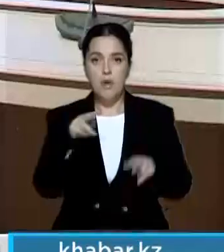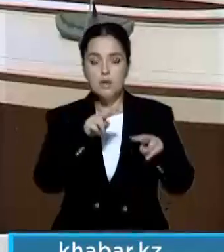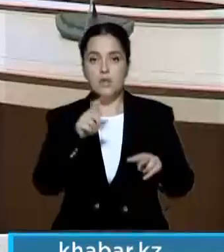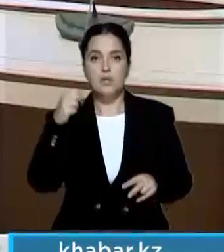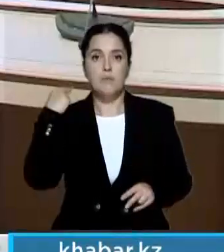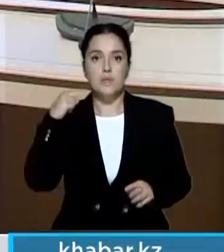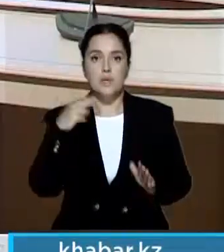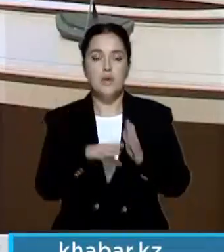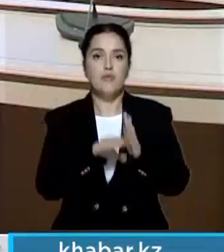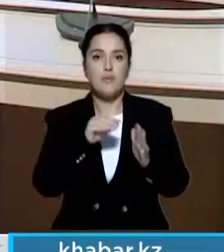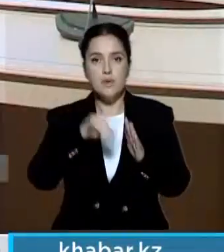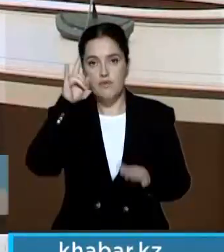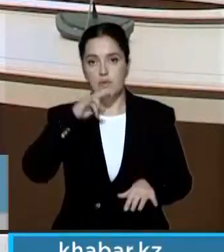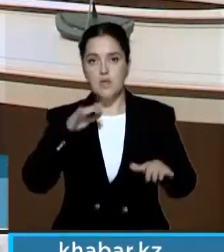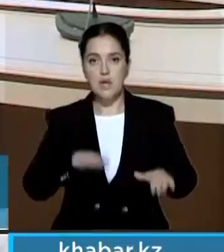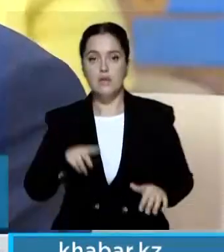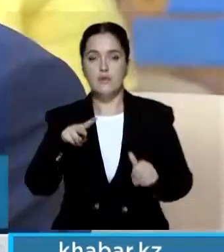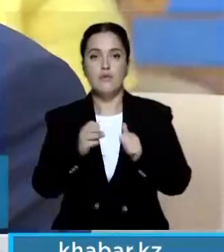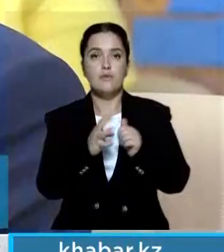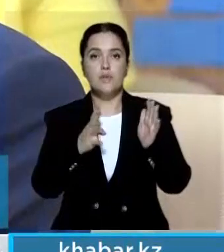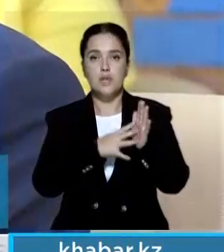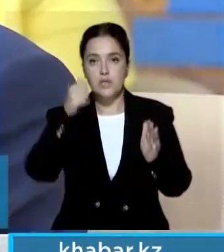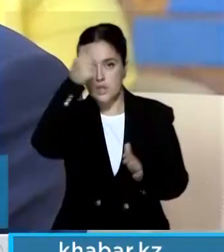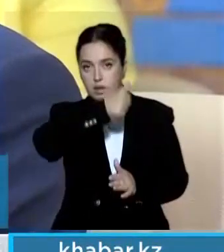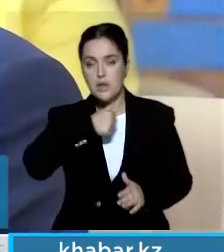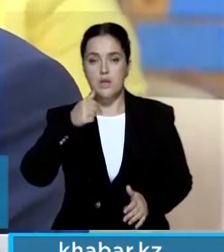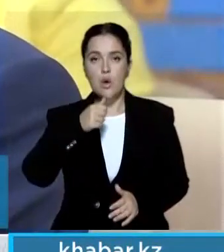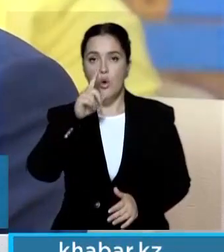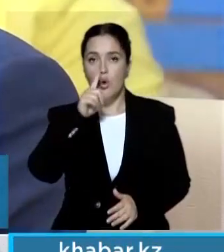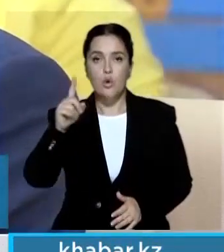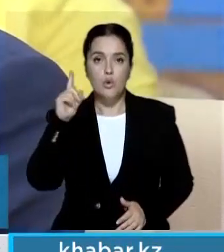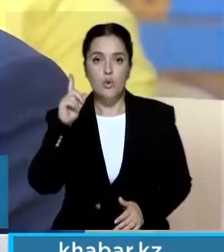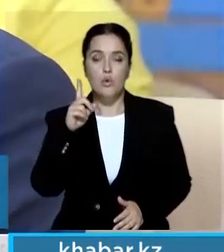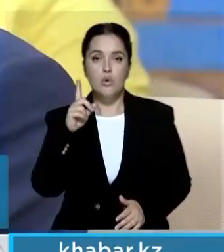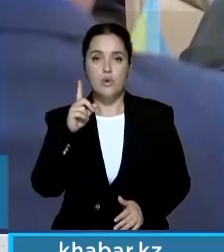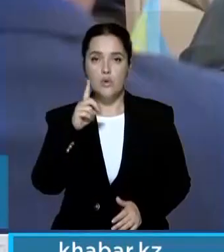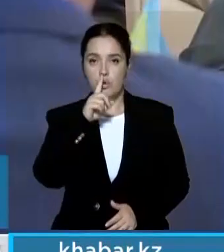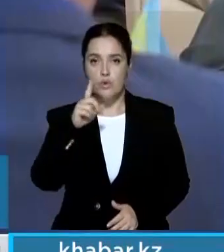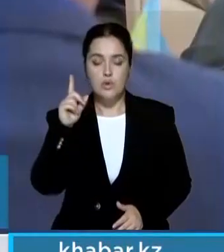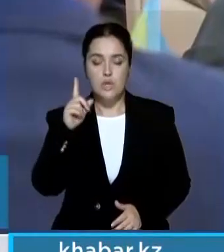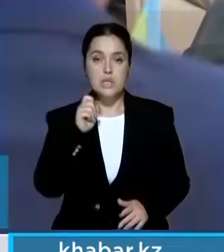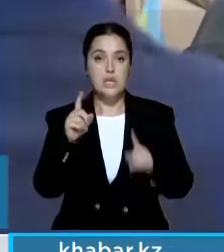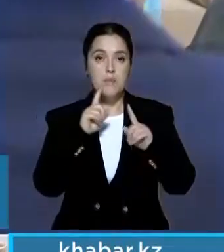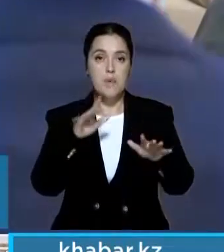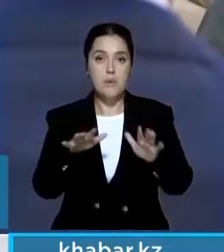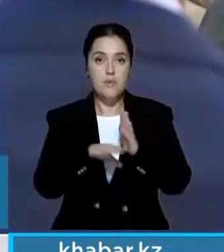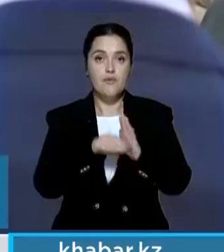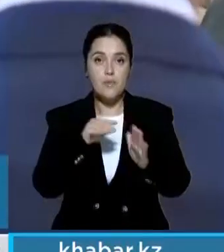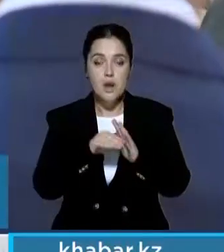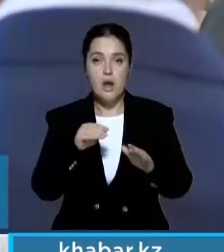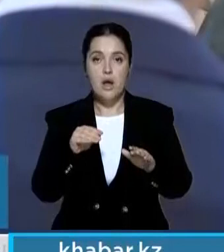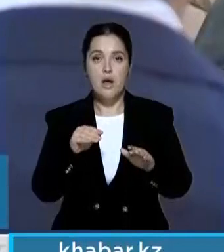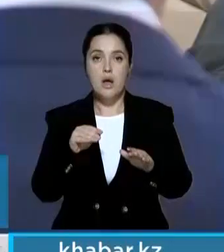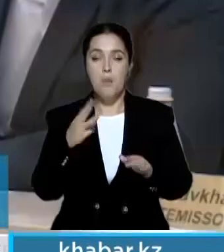наблюдали за президентскими выборами в Казахстане в 2019 году год назад за парламентскими